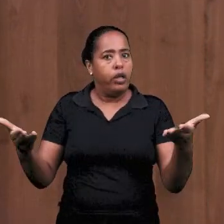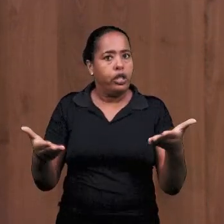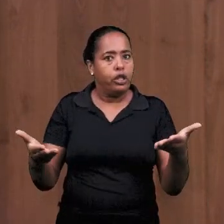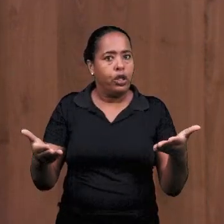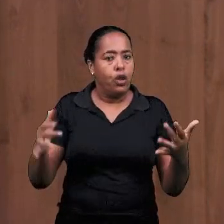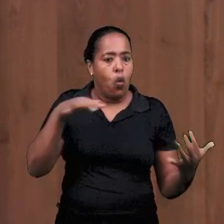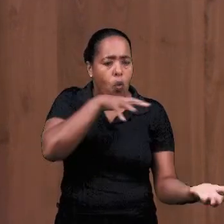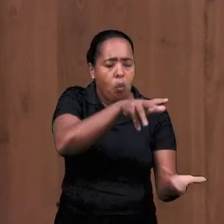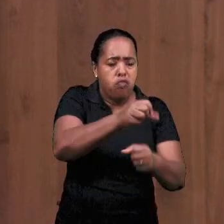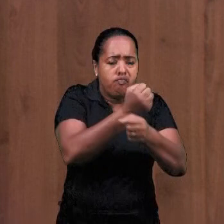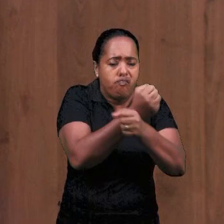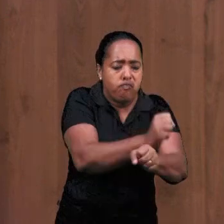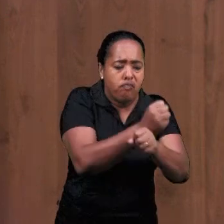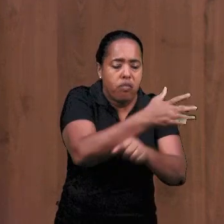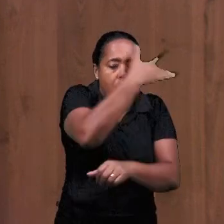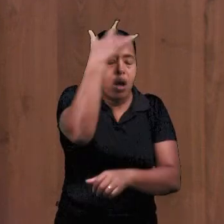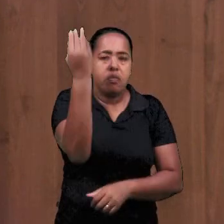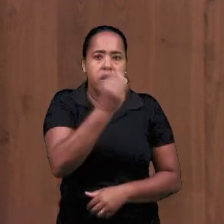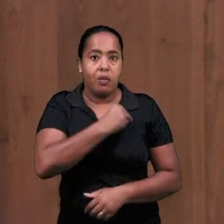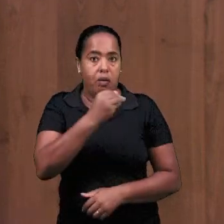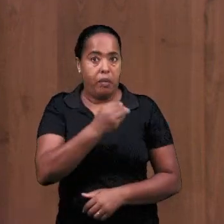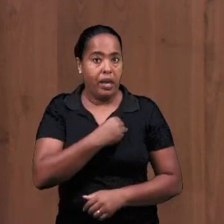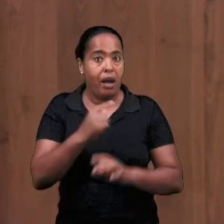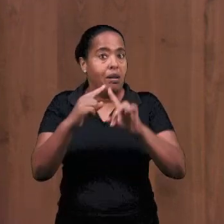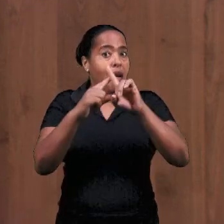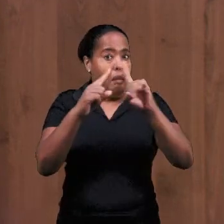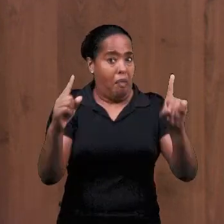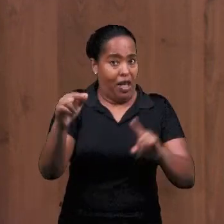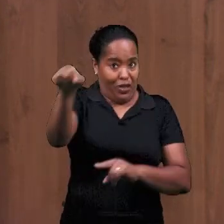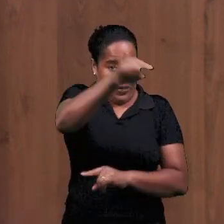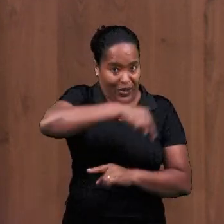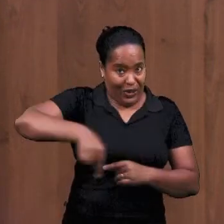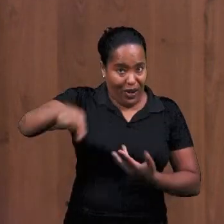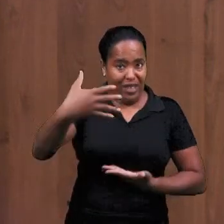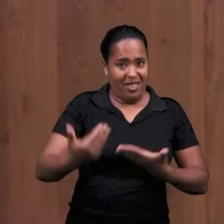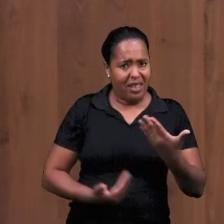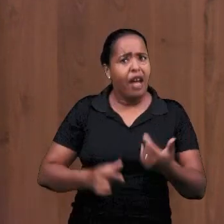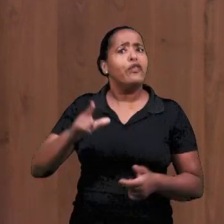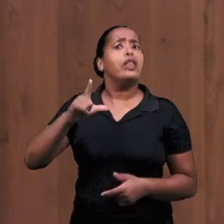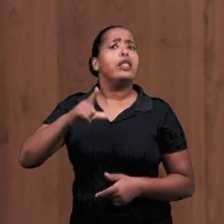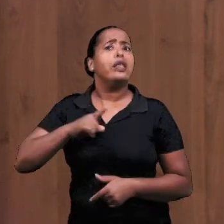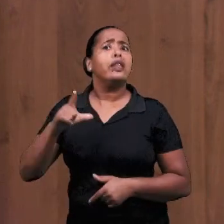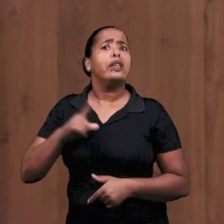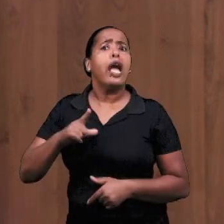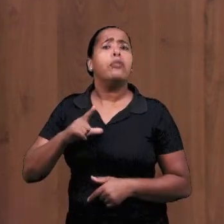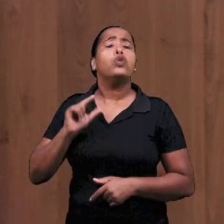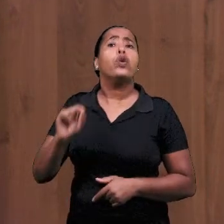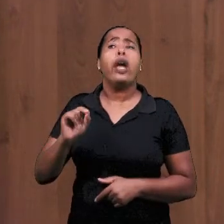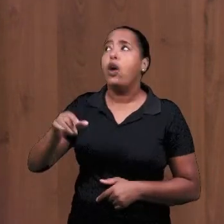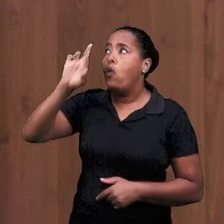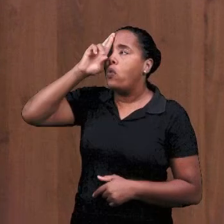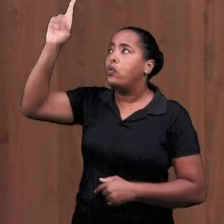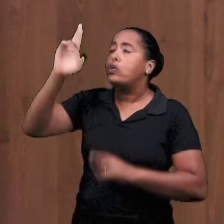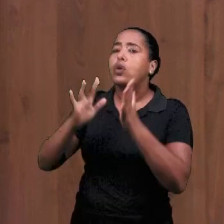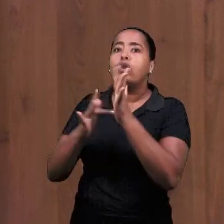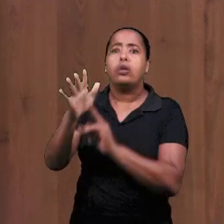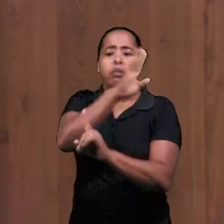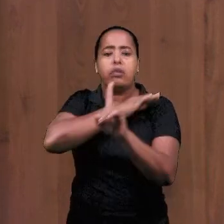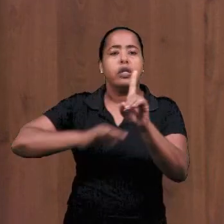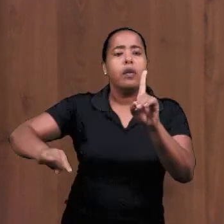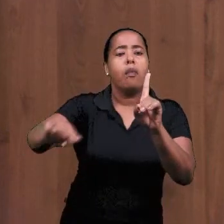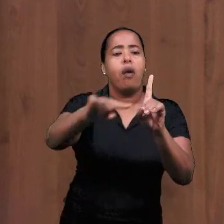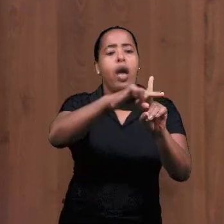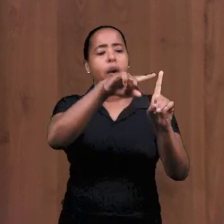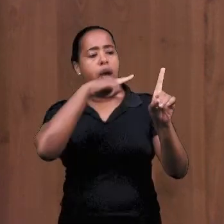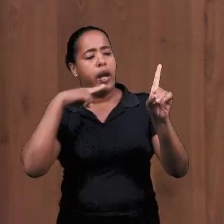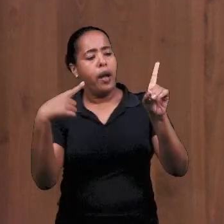met les gens en esclavage à cause du péché. Mais nous avons Jésus, Jésus qui est mort à la croix, Jésus qui a versé son